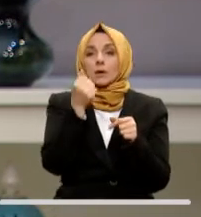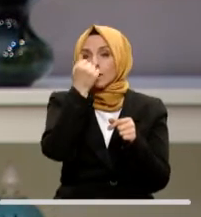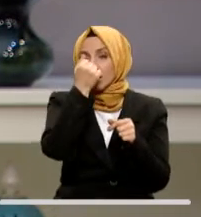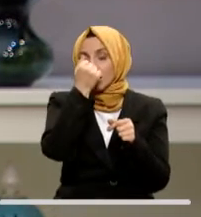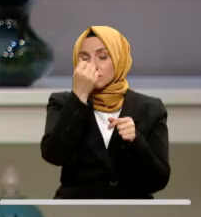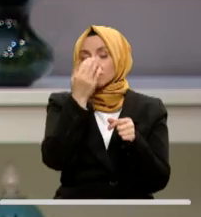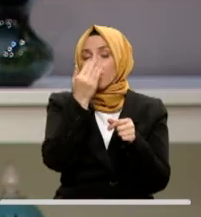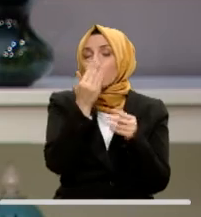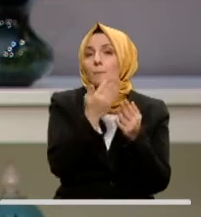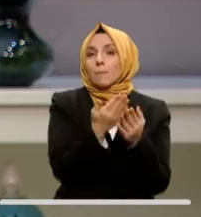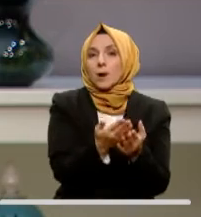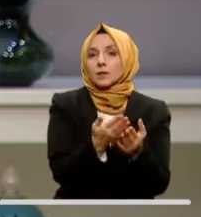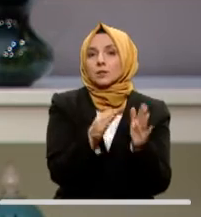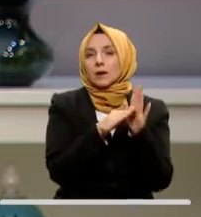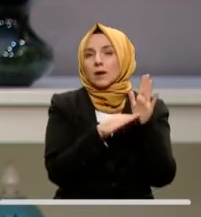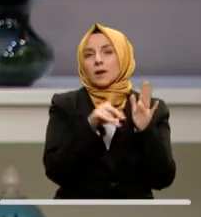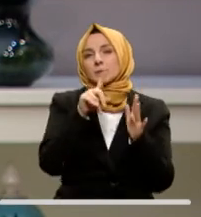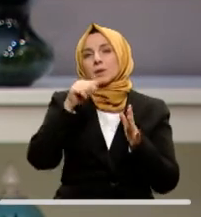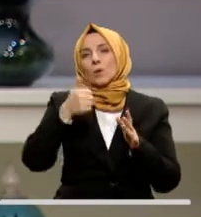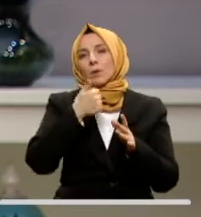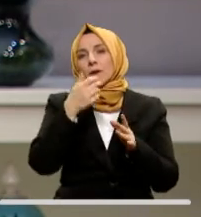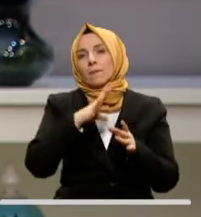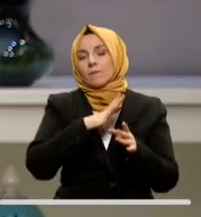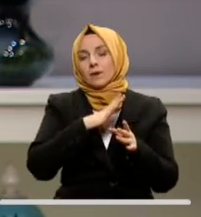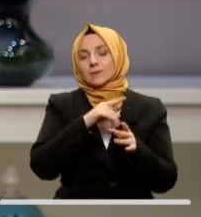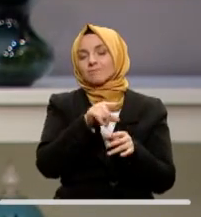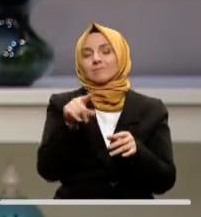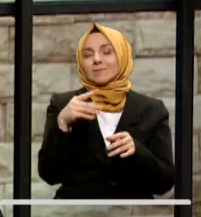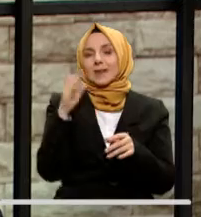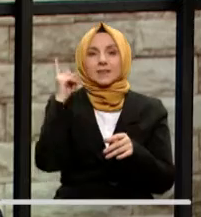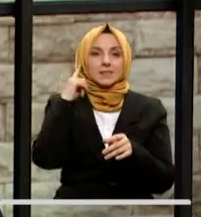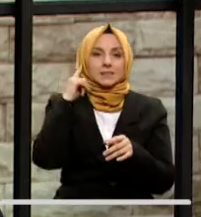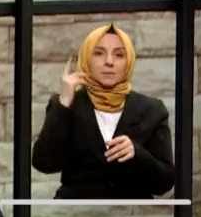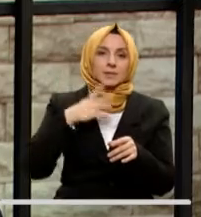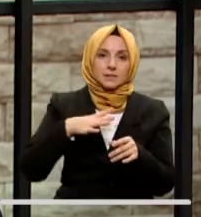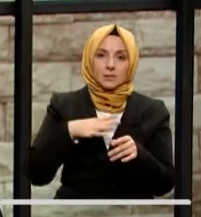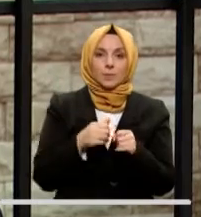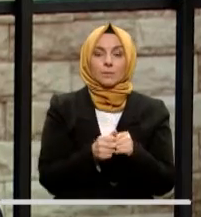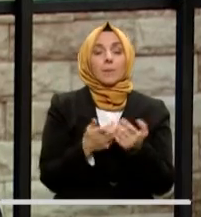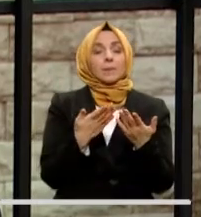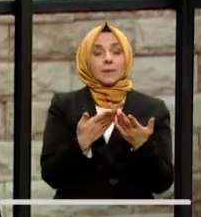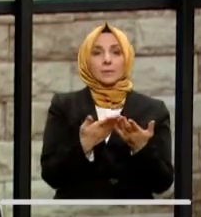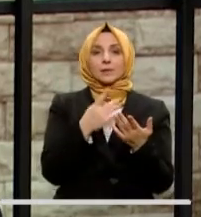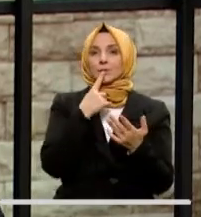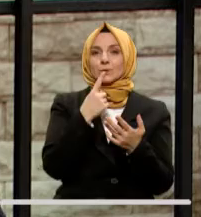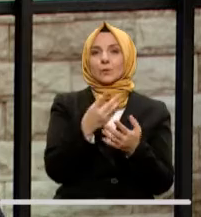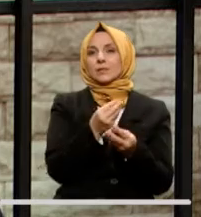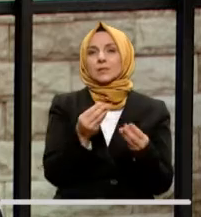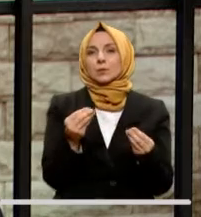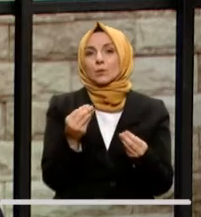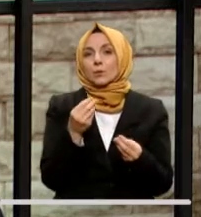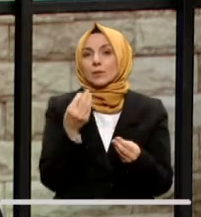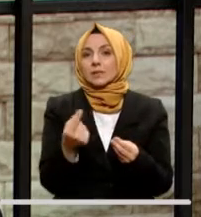bağışı gerçekten çok hayatı bir öneme sahip zannediyorum sizden dinleyelim söylenecek çok şey söylediğin Öncelikle